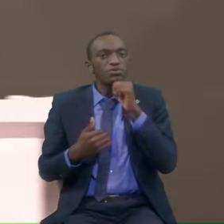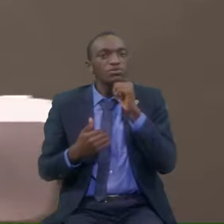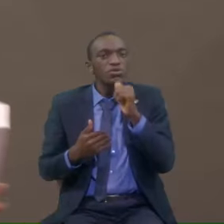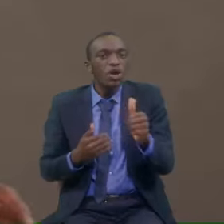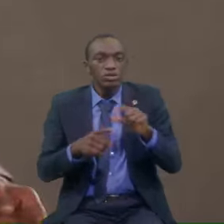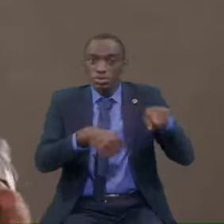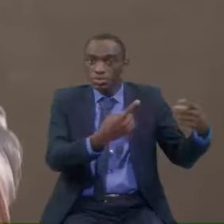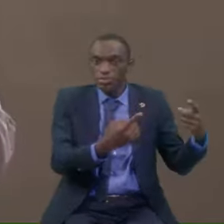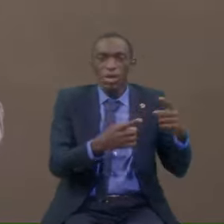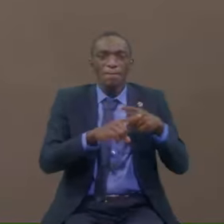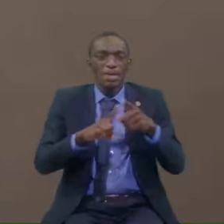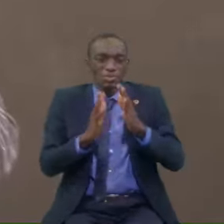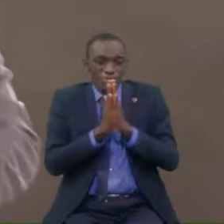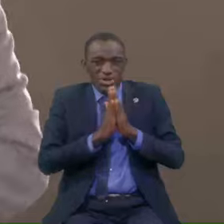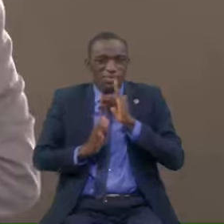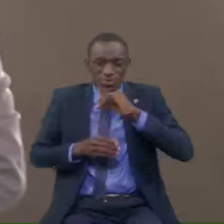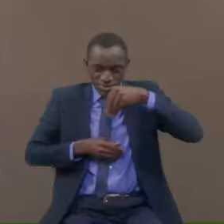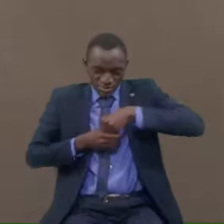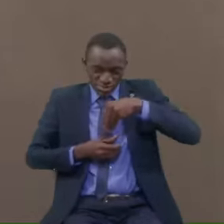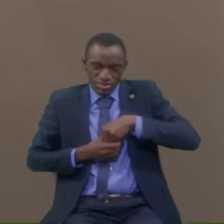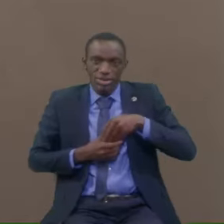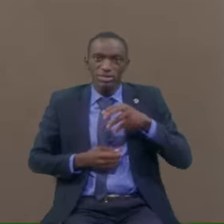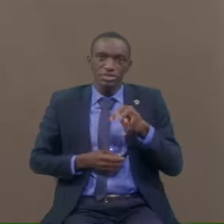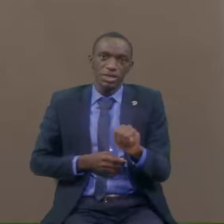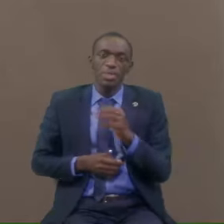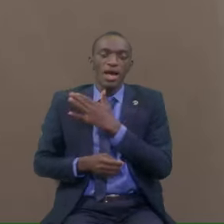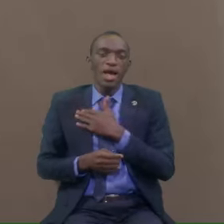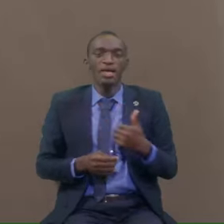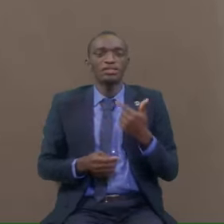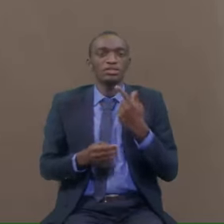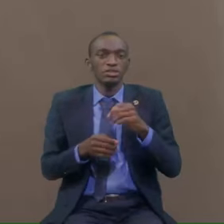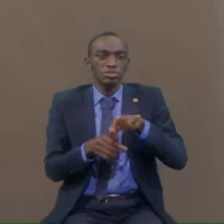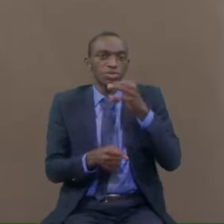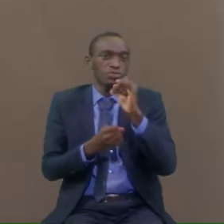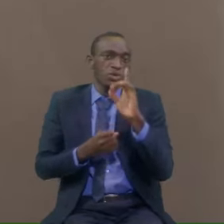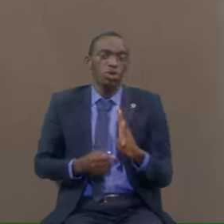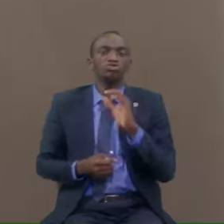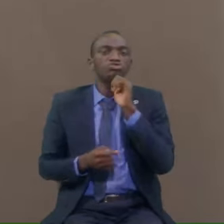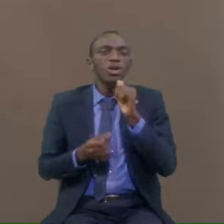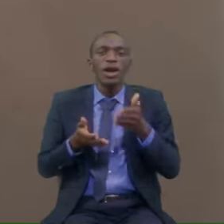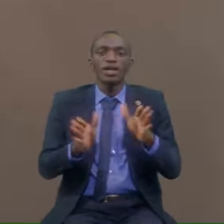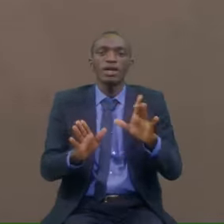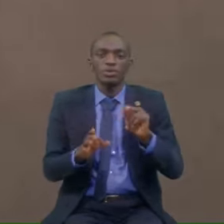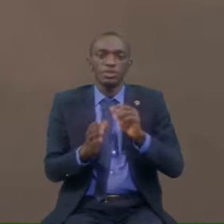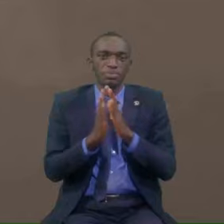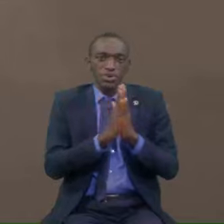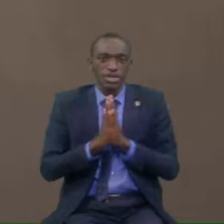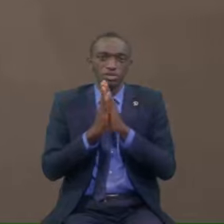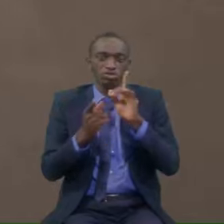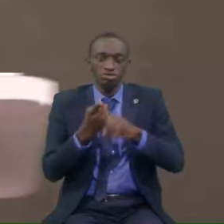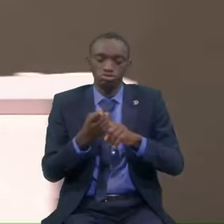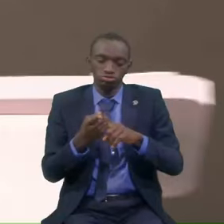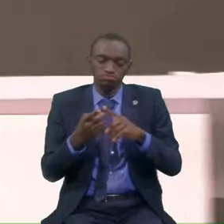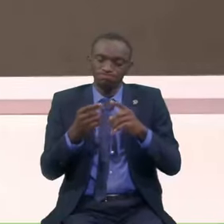Et l'Esprit de Dieu n'a pas permis à la prière en eux.